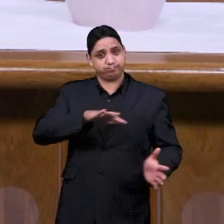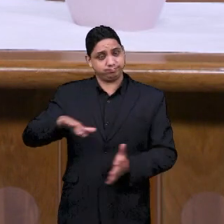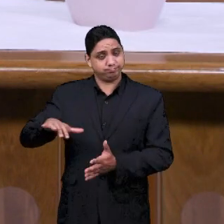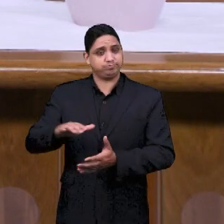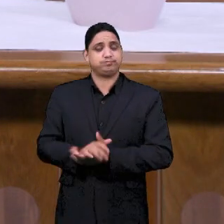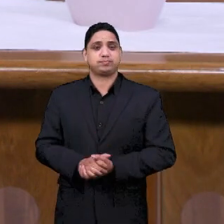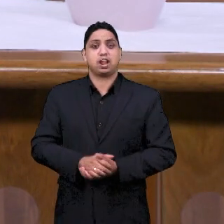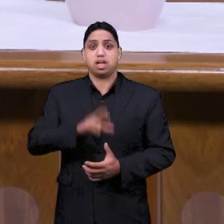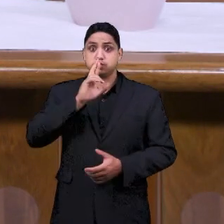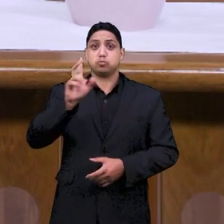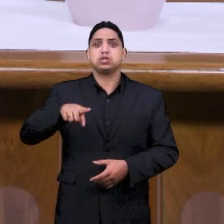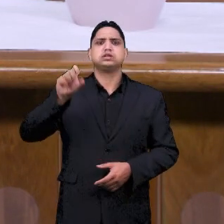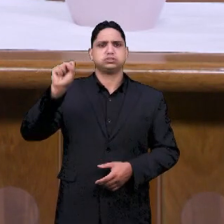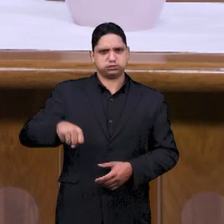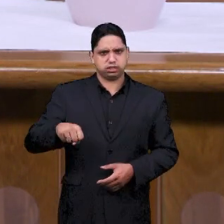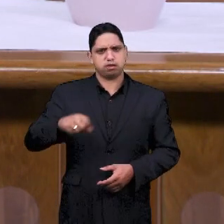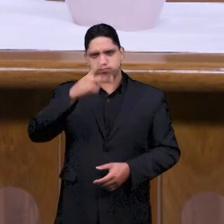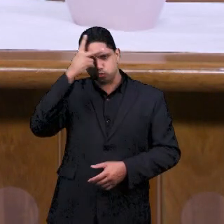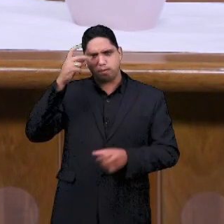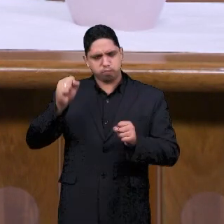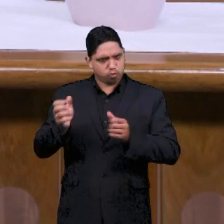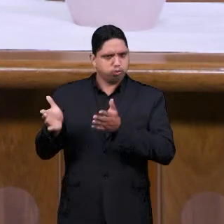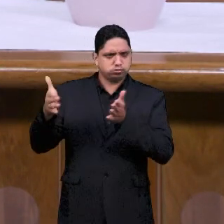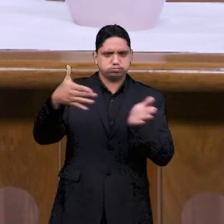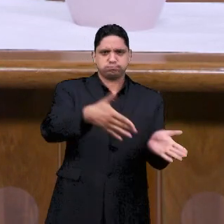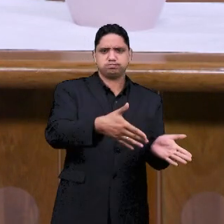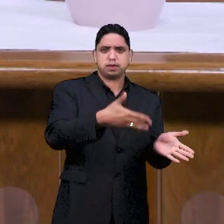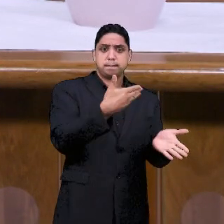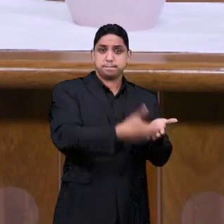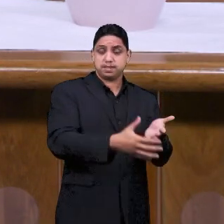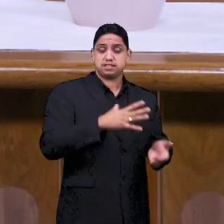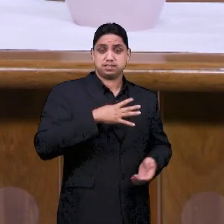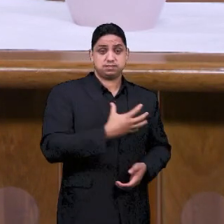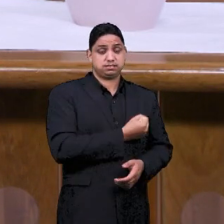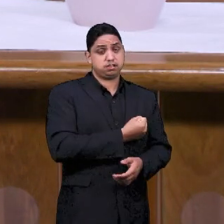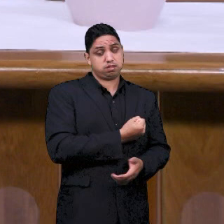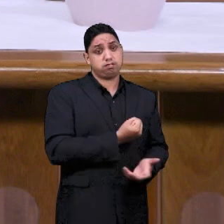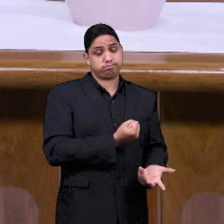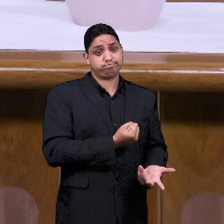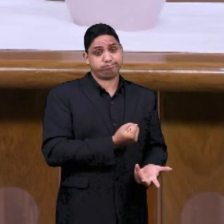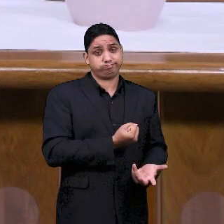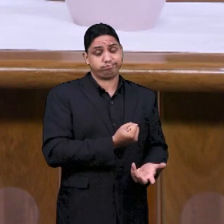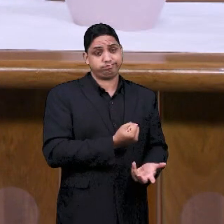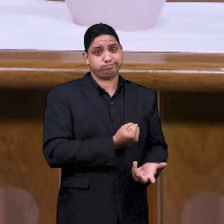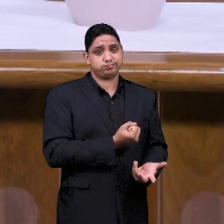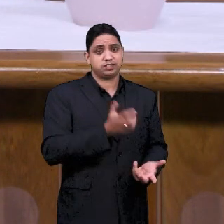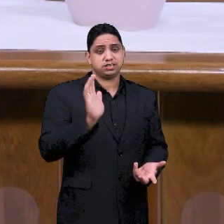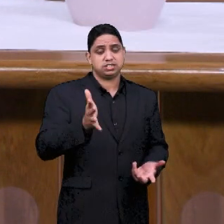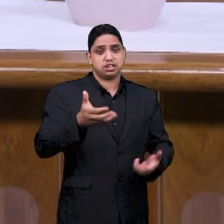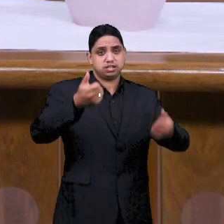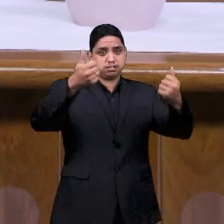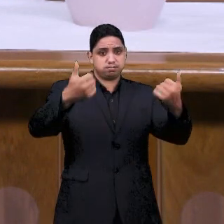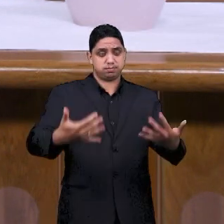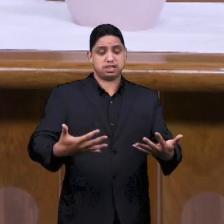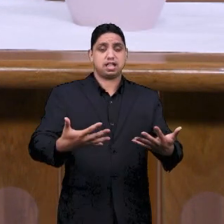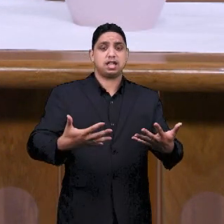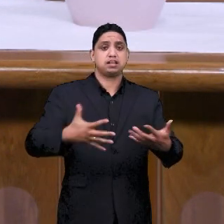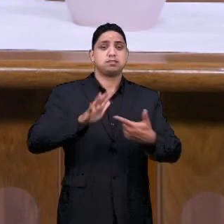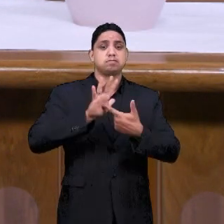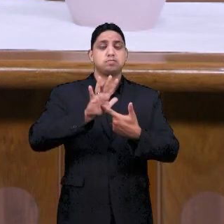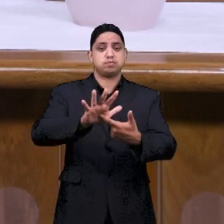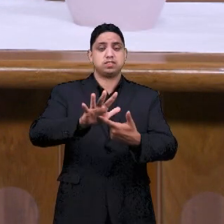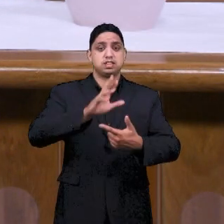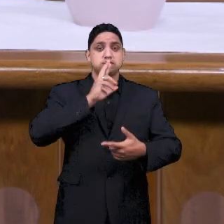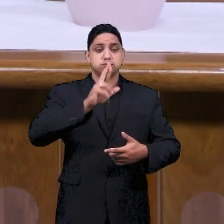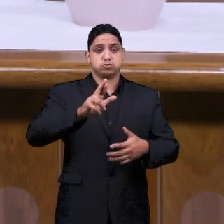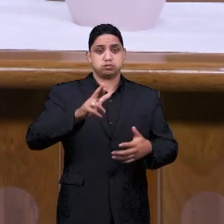le chrétien, il peut se dévier du chemin et perdre le salut, selon a été répondu dans les réponses données